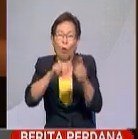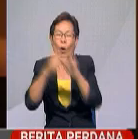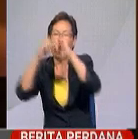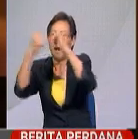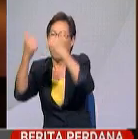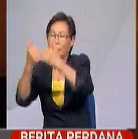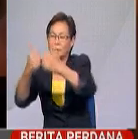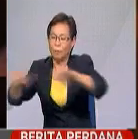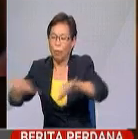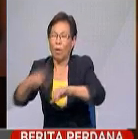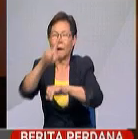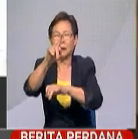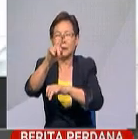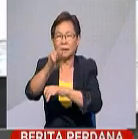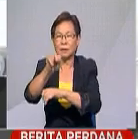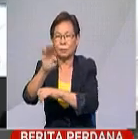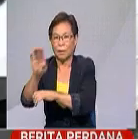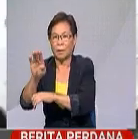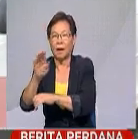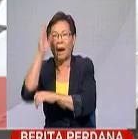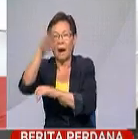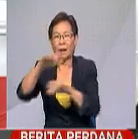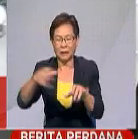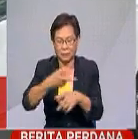agensi pelaksana Khazanah Nasional Berhad.